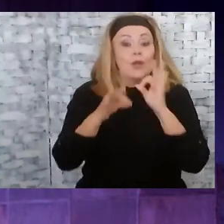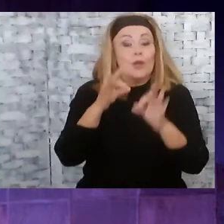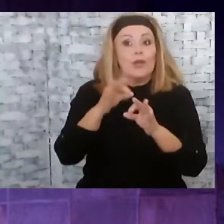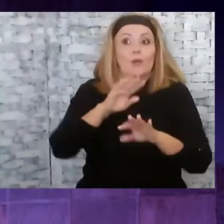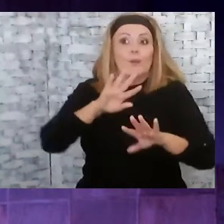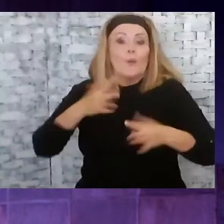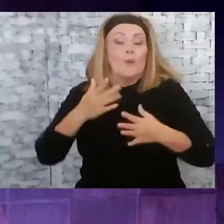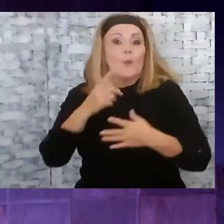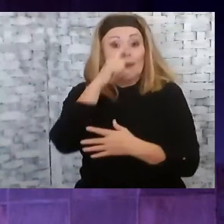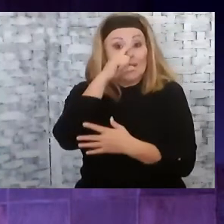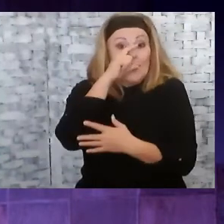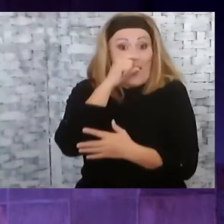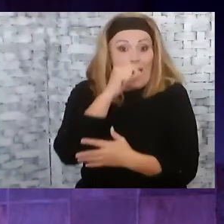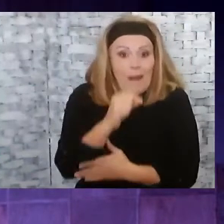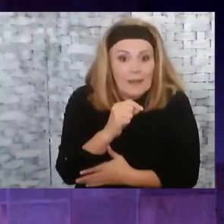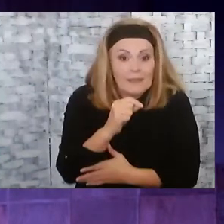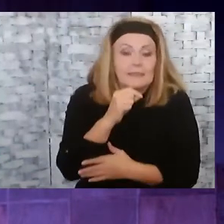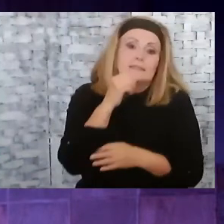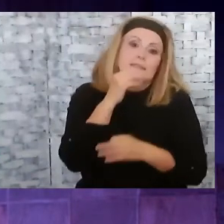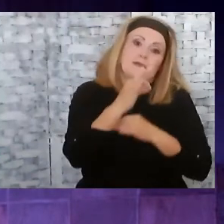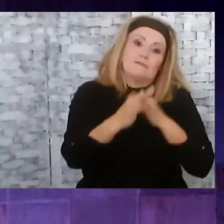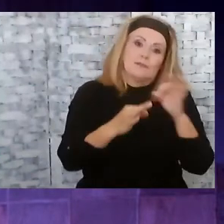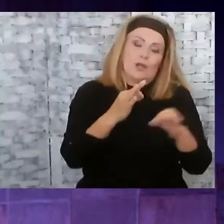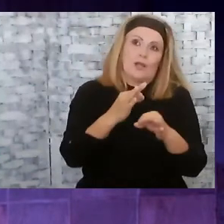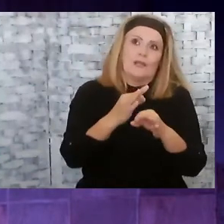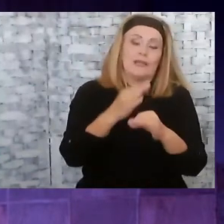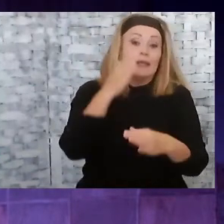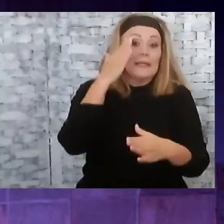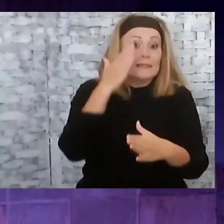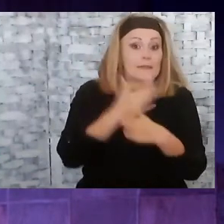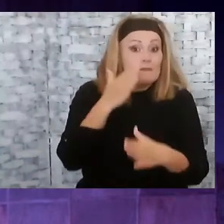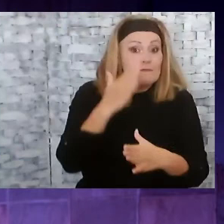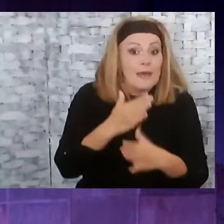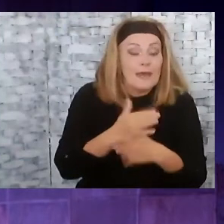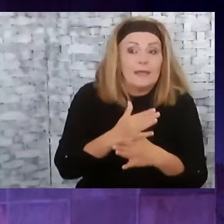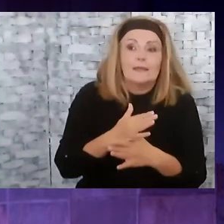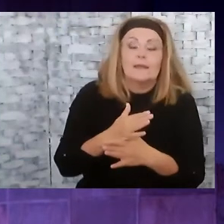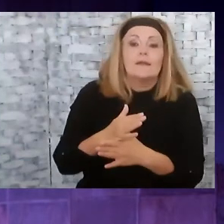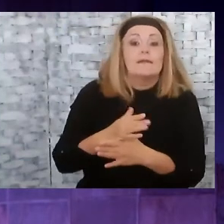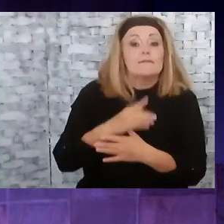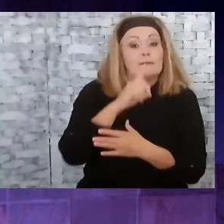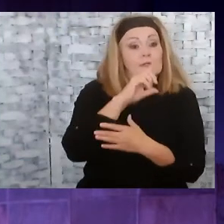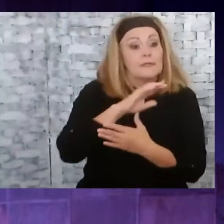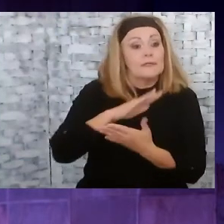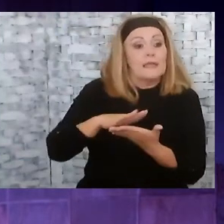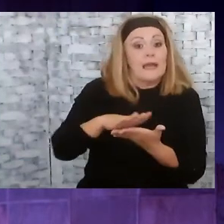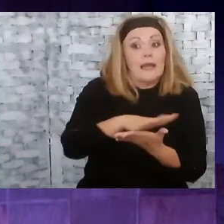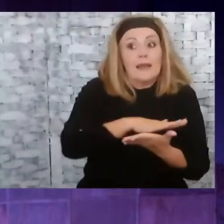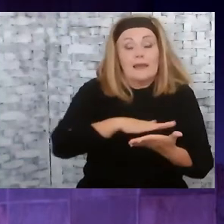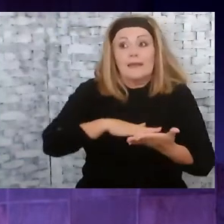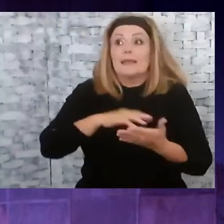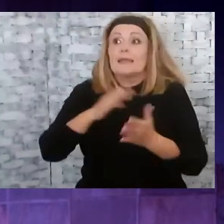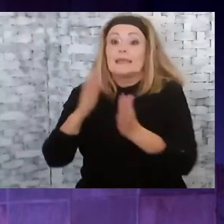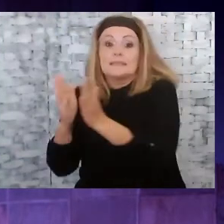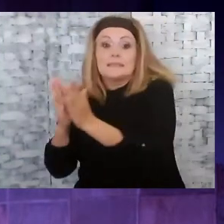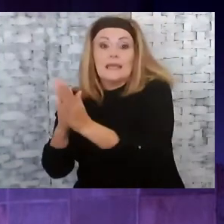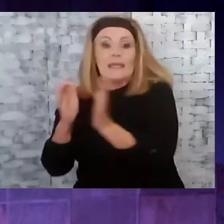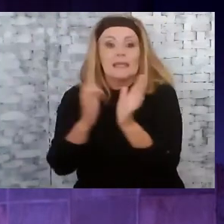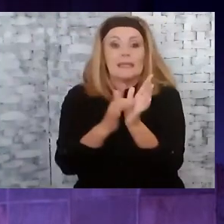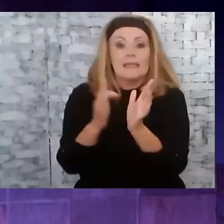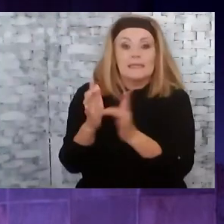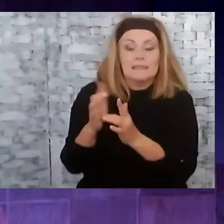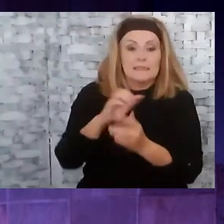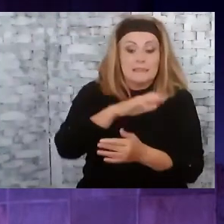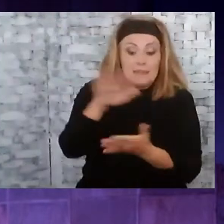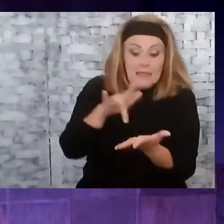die werk van die Heilige Gees en Jesus. En jy moet fyn luister, want in die middel van hierdie stukkie gaan hy vertel